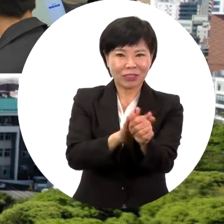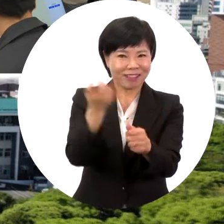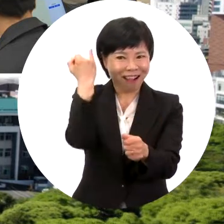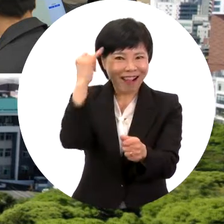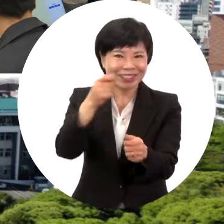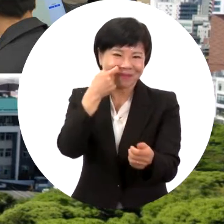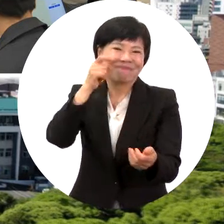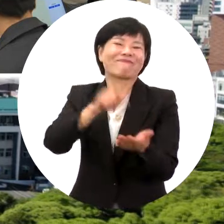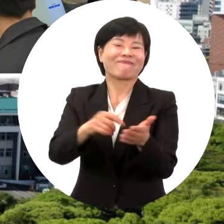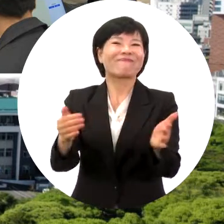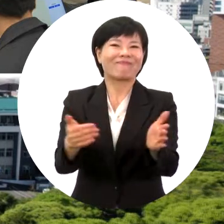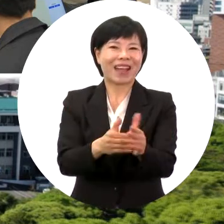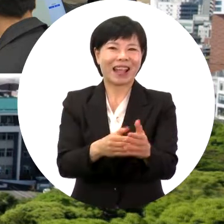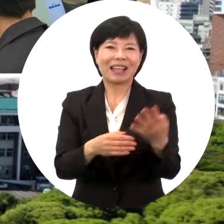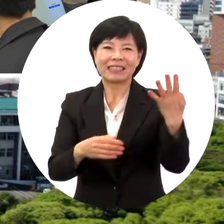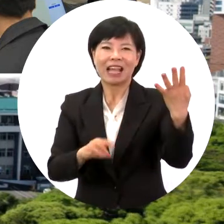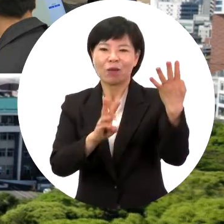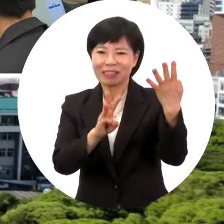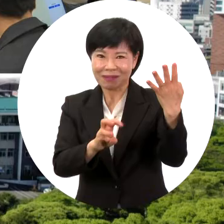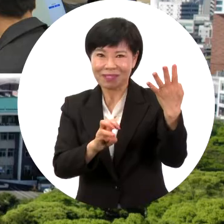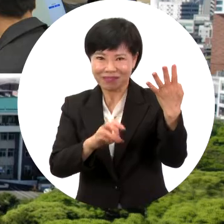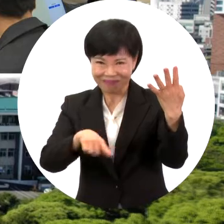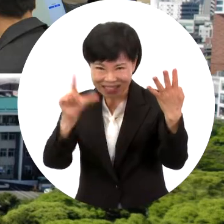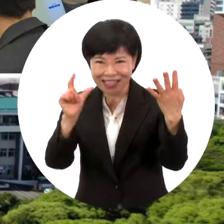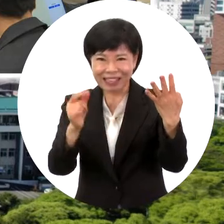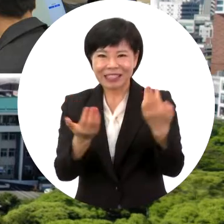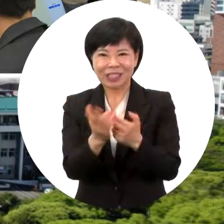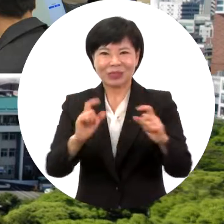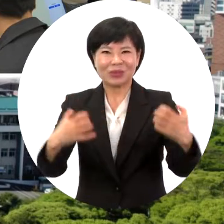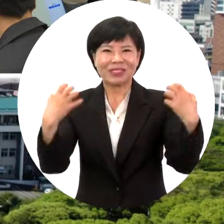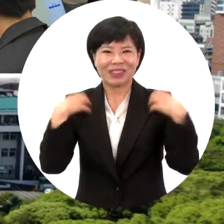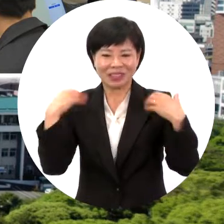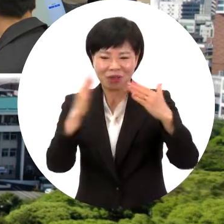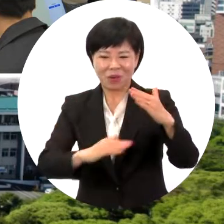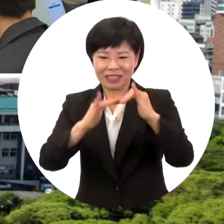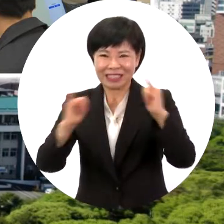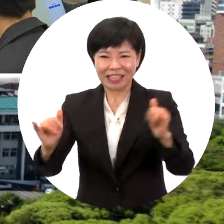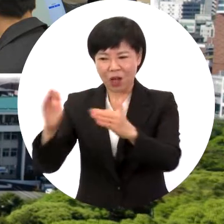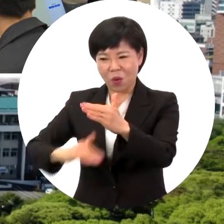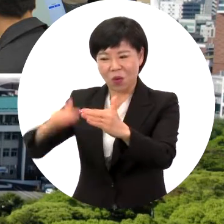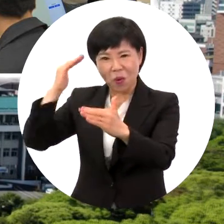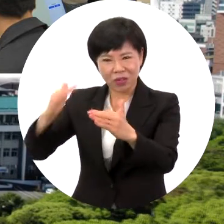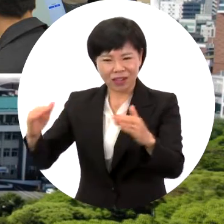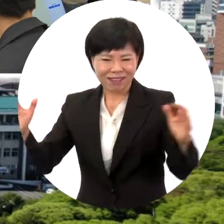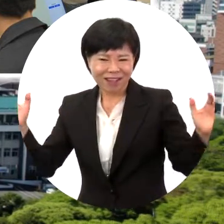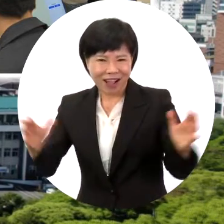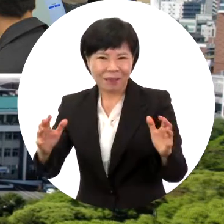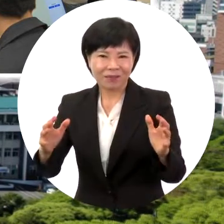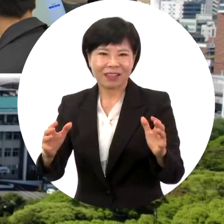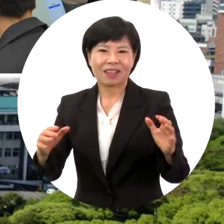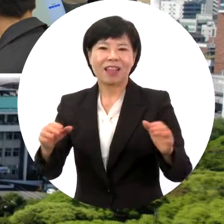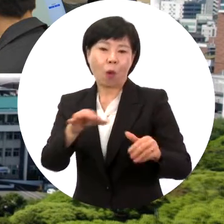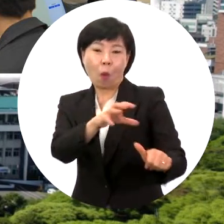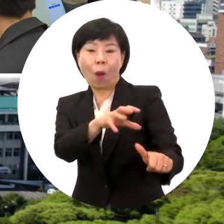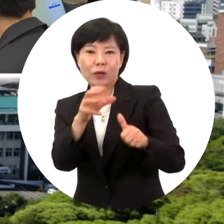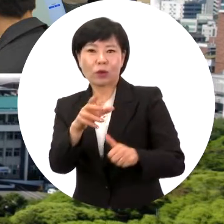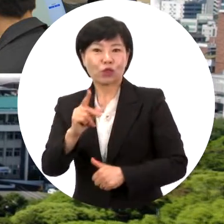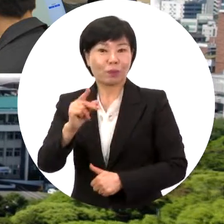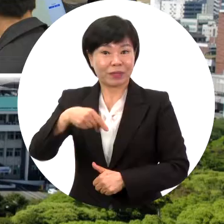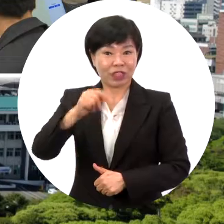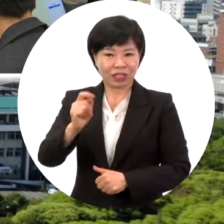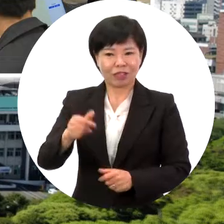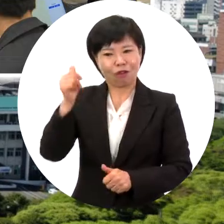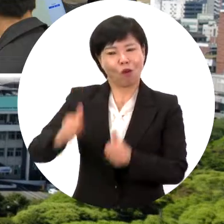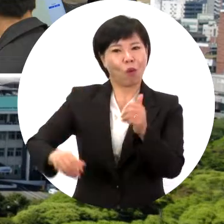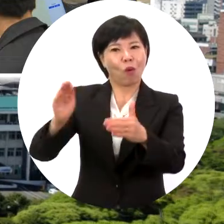아이디어를 발굴했습니다. 4월 30일 제주도청에서 공직자와 공공기관 임직원 대상 챗GPT 활용 경진대회를